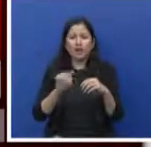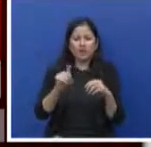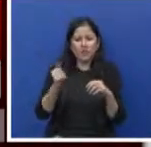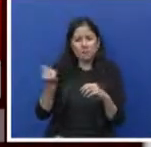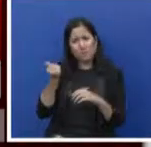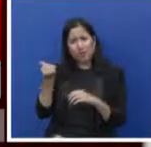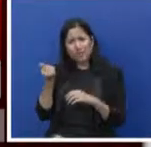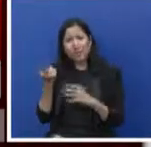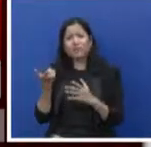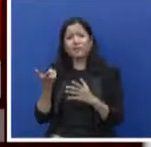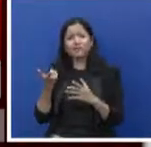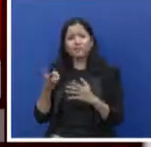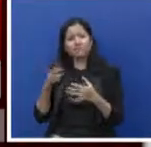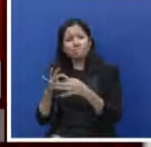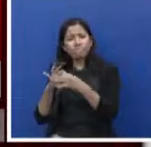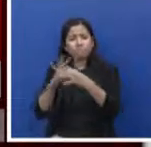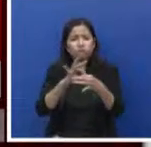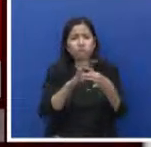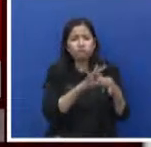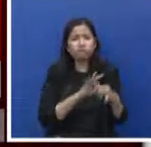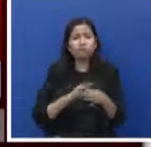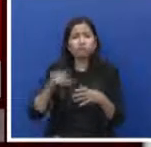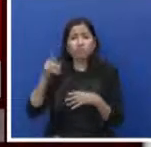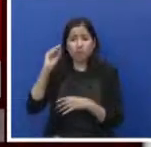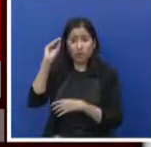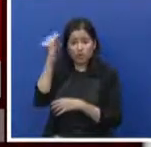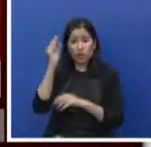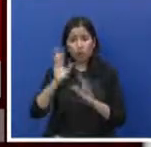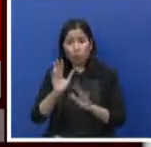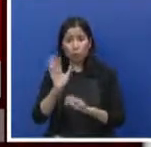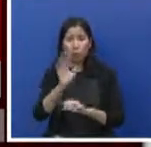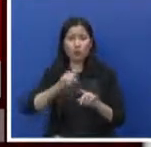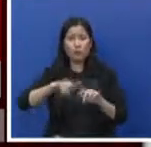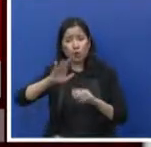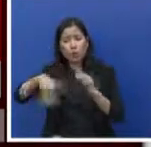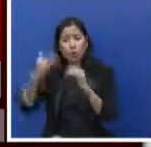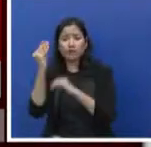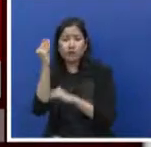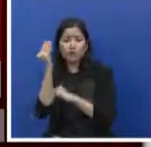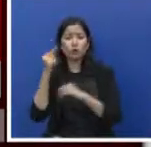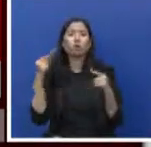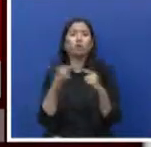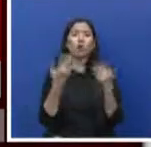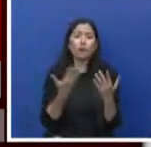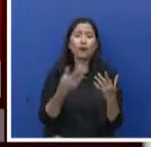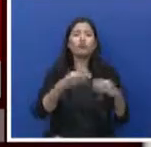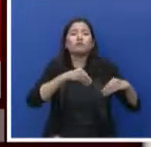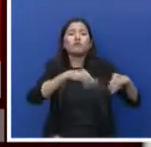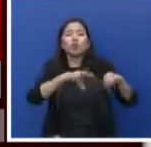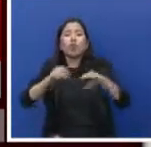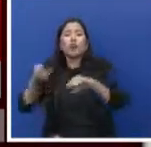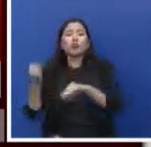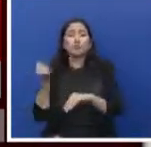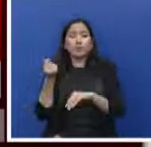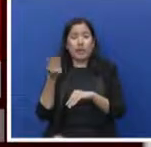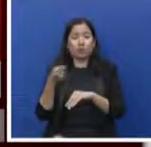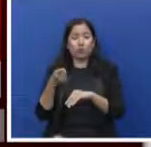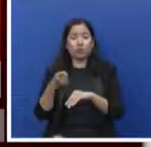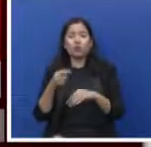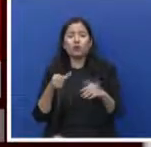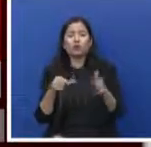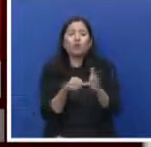pasar-pasar tradisional, bahkan bukan hanya di Jakarta, tapi juga di luar Jakarta, untuk membantu pedagang-pedagang di pasar tradisional itu